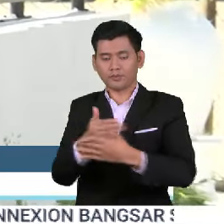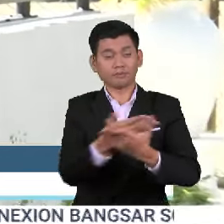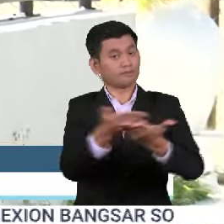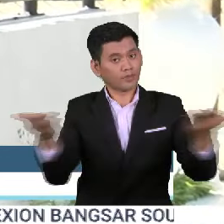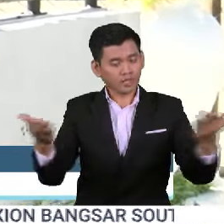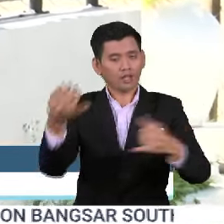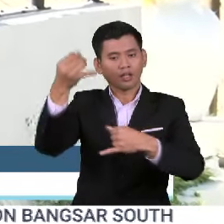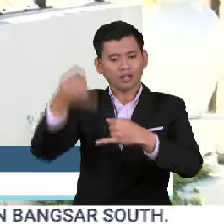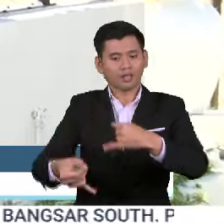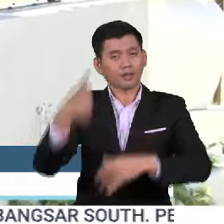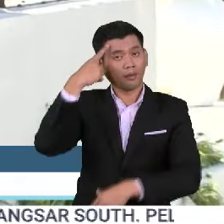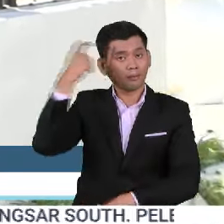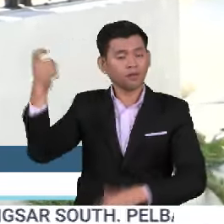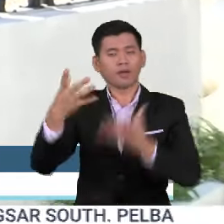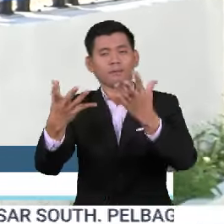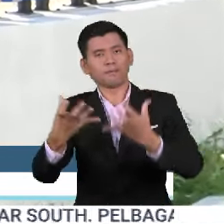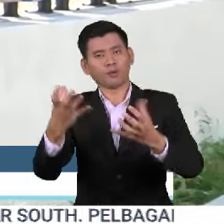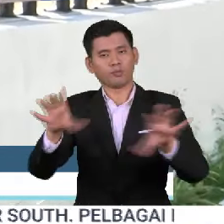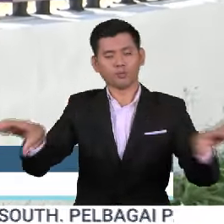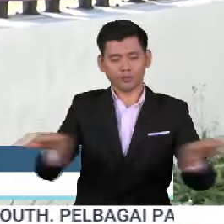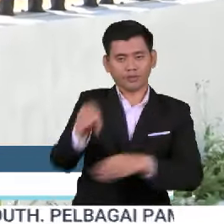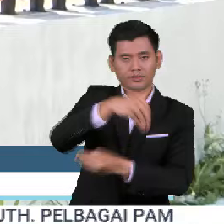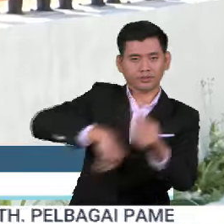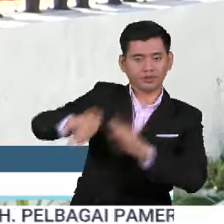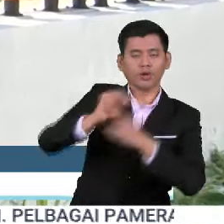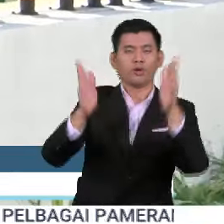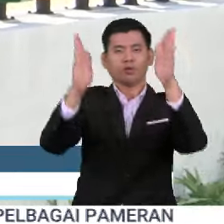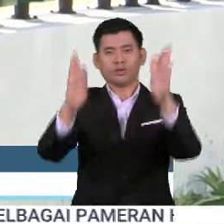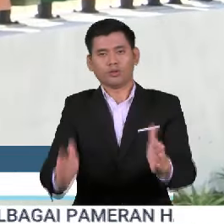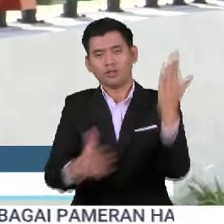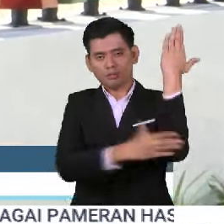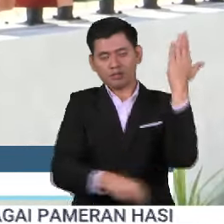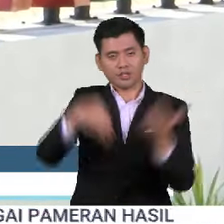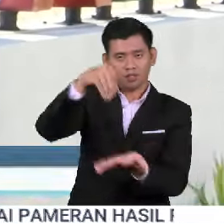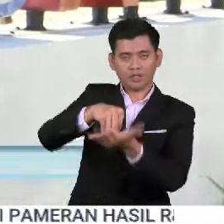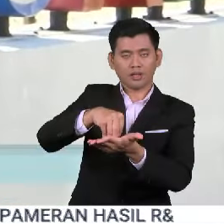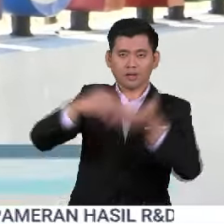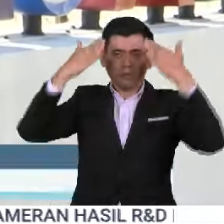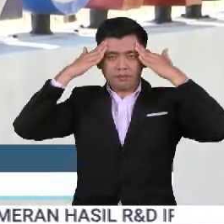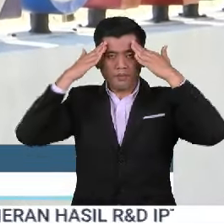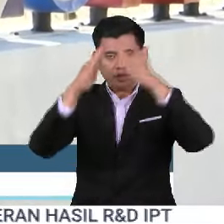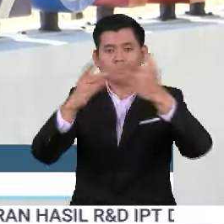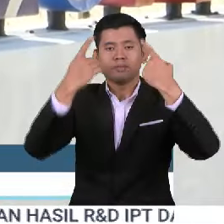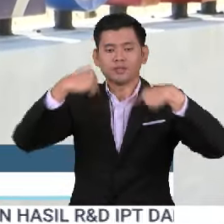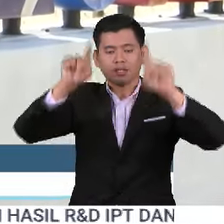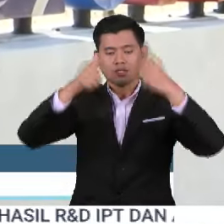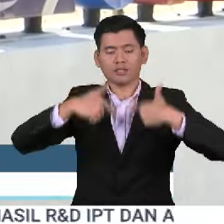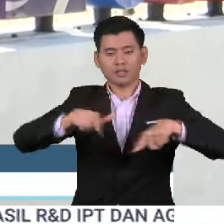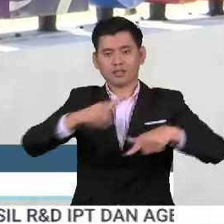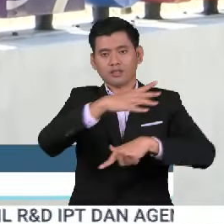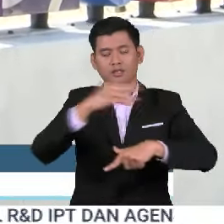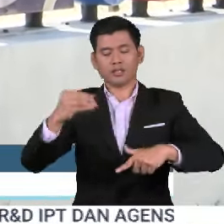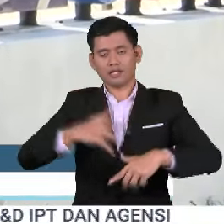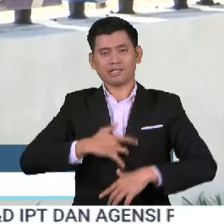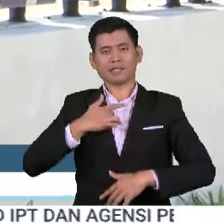Saudara, akhirnya impian untuk menunaikan umrah bagi golongan asnaf di Pahang tertunai. Rata-rata mereka